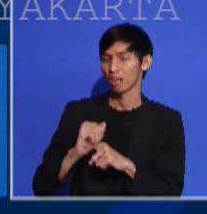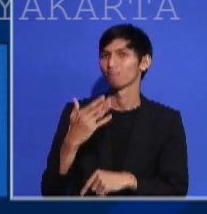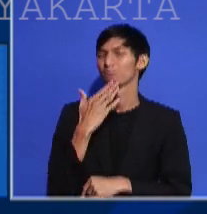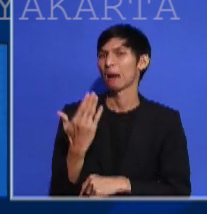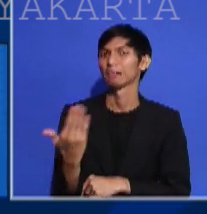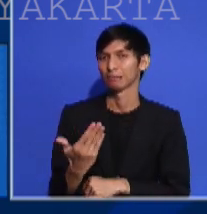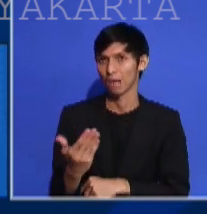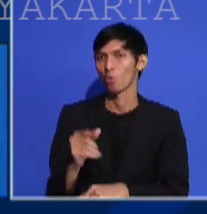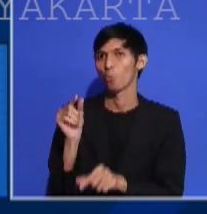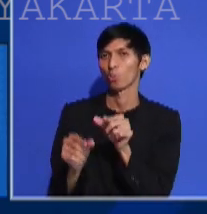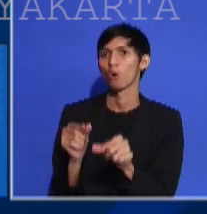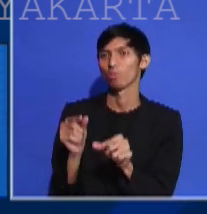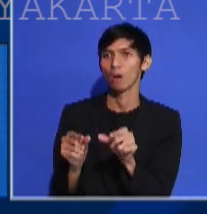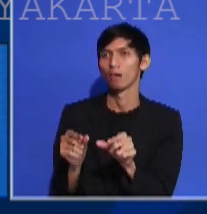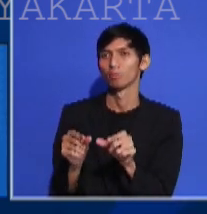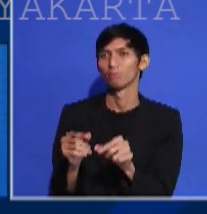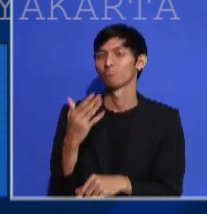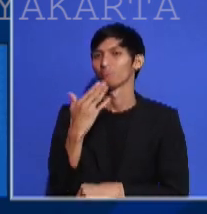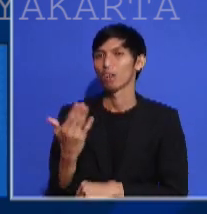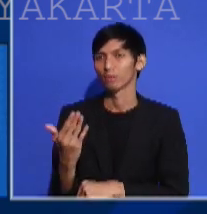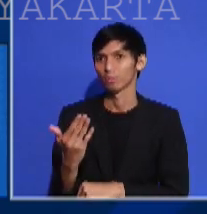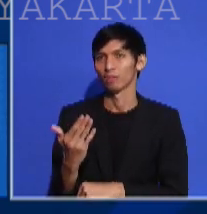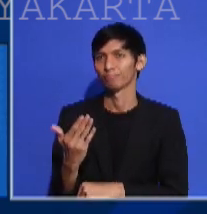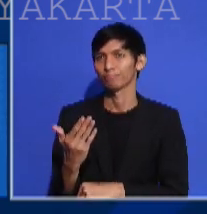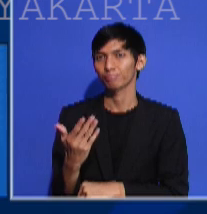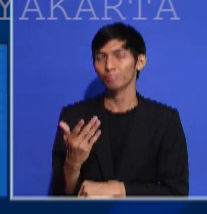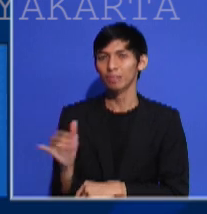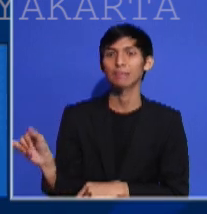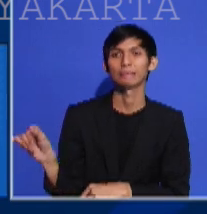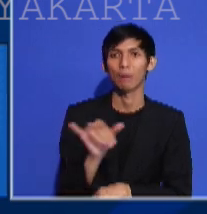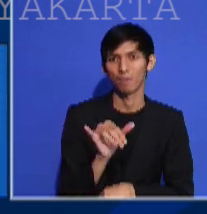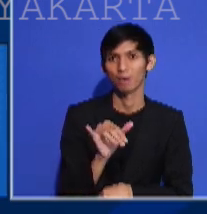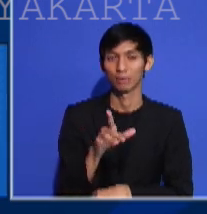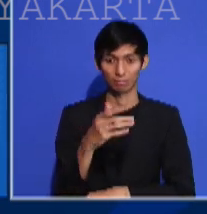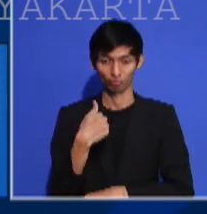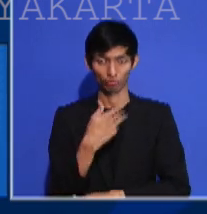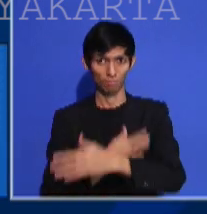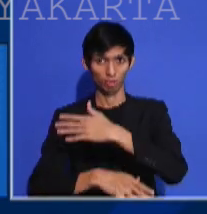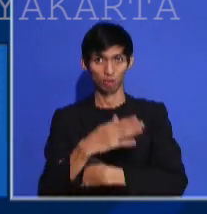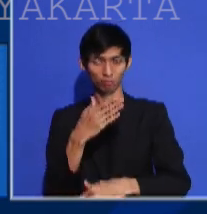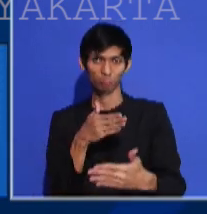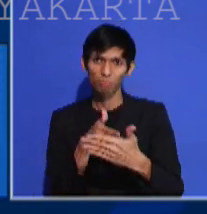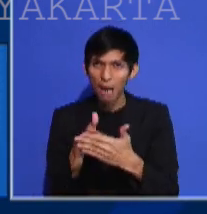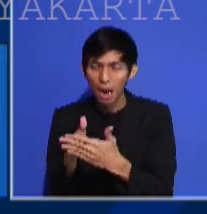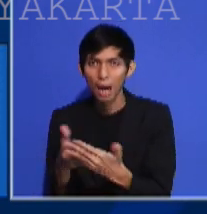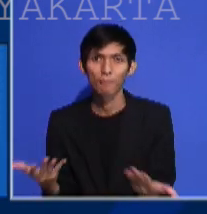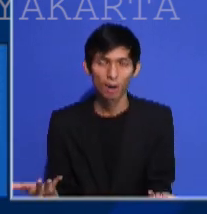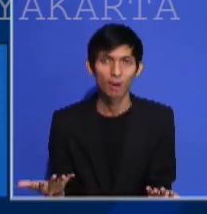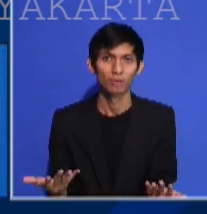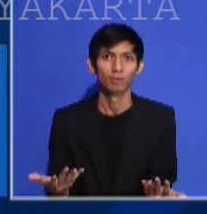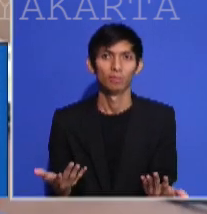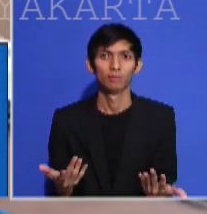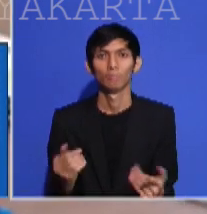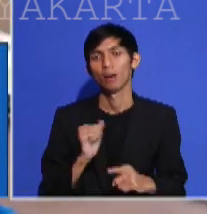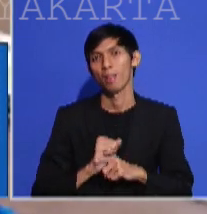orang-orang umum mungkin ee karena kami disabilitas memiliki keterbatasan mungkin dari porsi yang EE orang